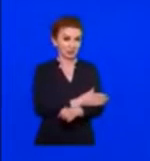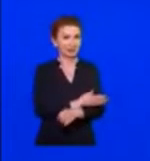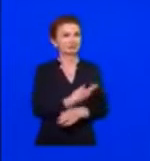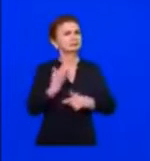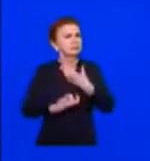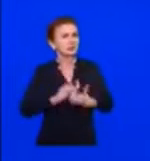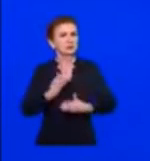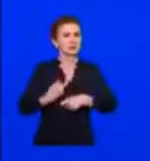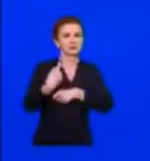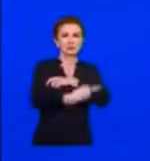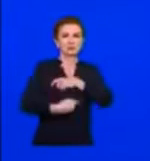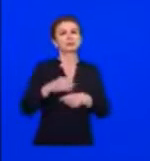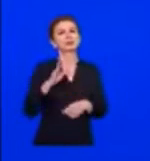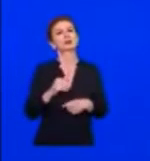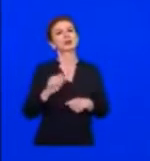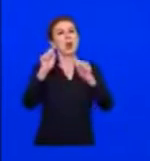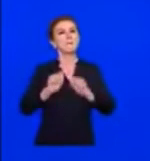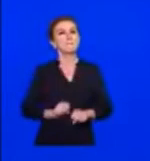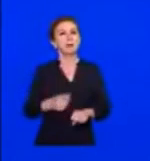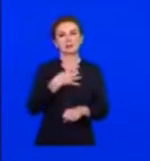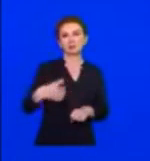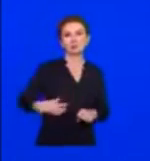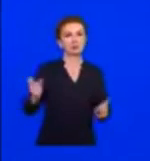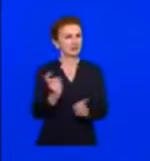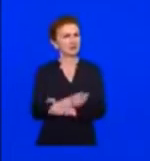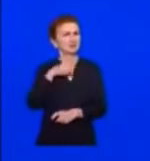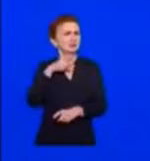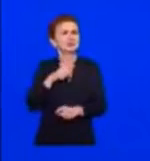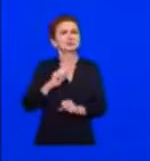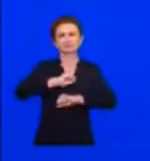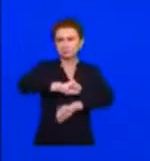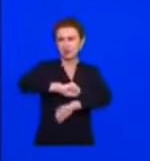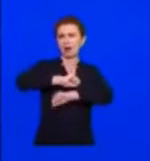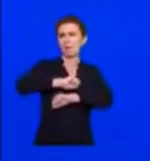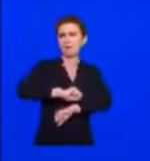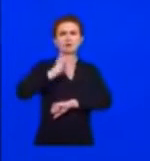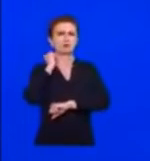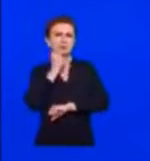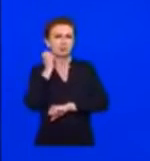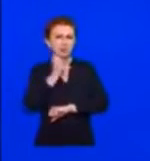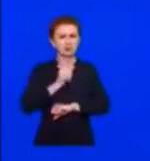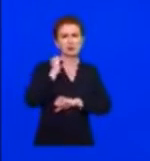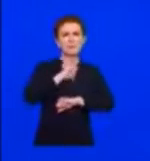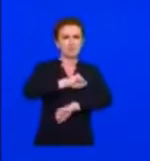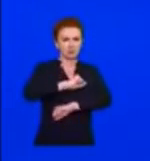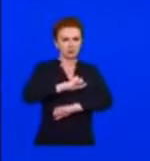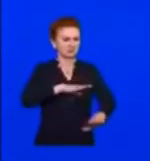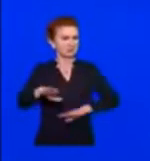Bank Gospodarstwa Krajowego. To są działania, które bronią codziennie miliony miejsc pracy. Już